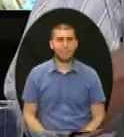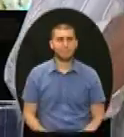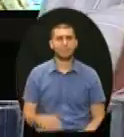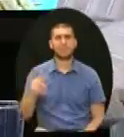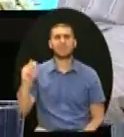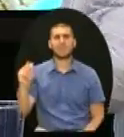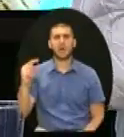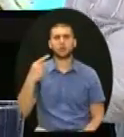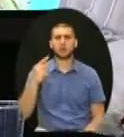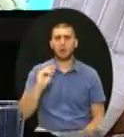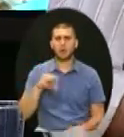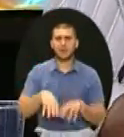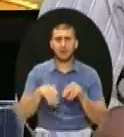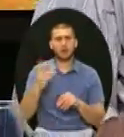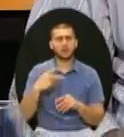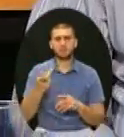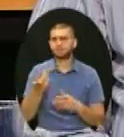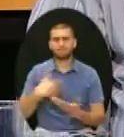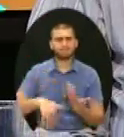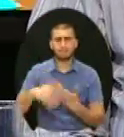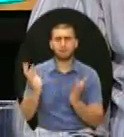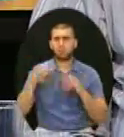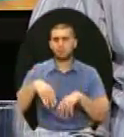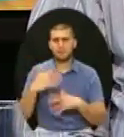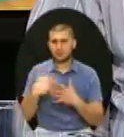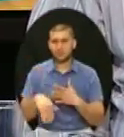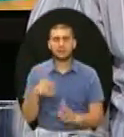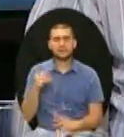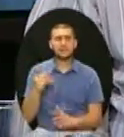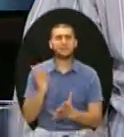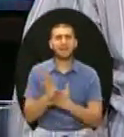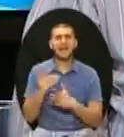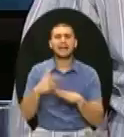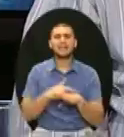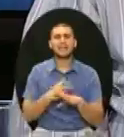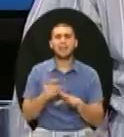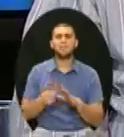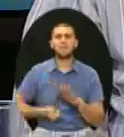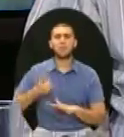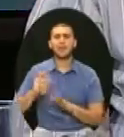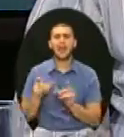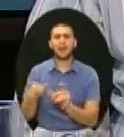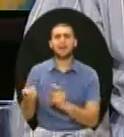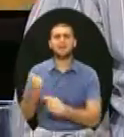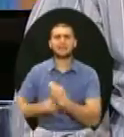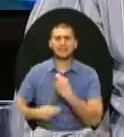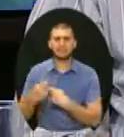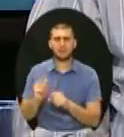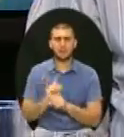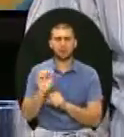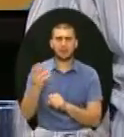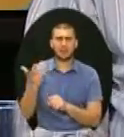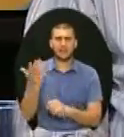תמר גוז'נסקי לא נבחרה. בקיצור, העסק הזה ירד. בכל אופן, זה העסיק את הממונה על ההגבלים העסקיים בתקופה של טרום ישראל